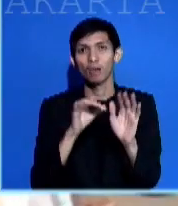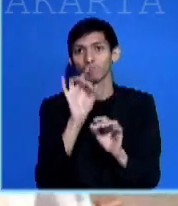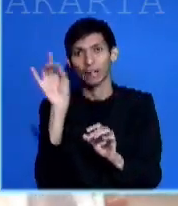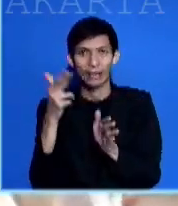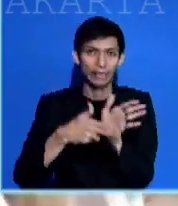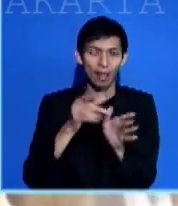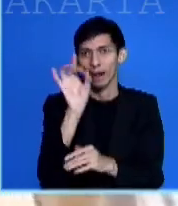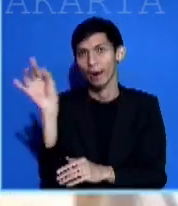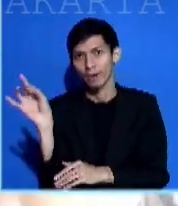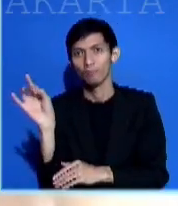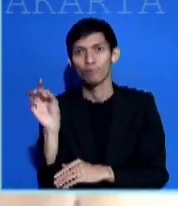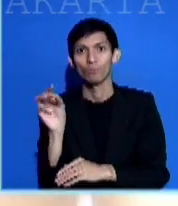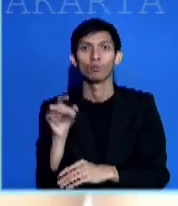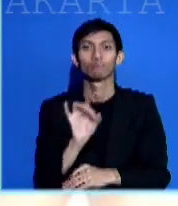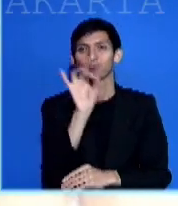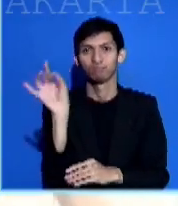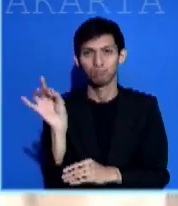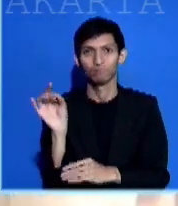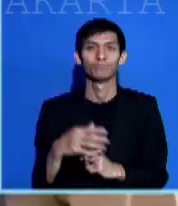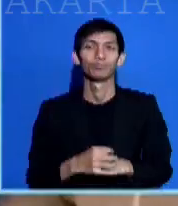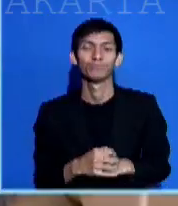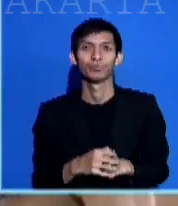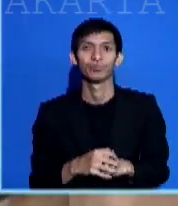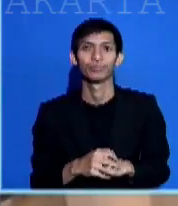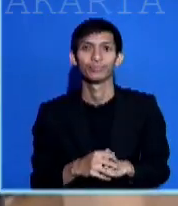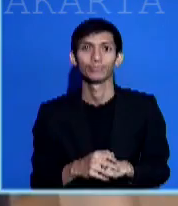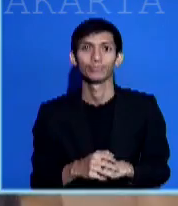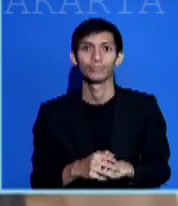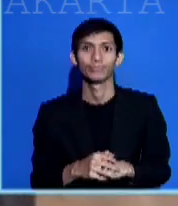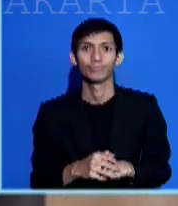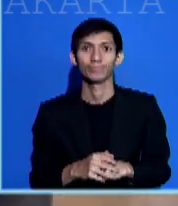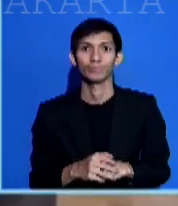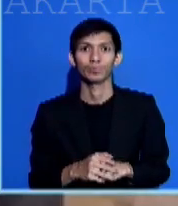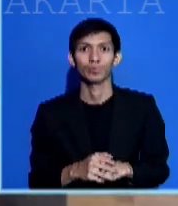Bogowonto. Herdian Giri dan Ucuan Tritama, TVRI Yogyakarta.